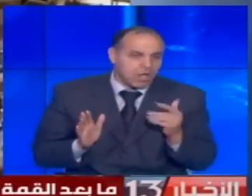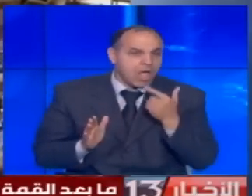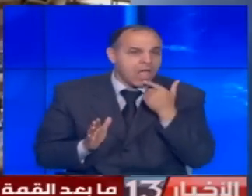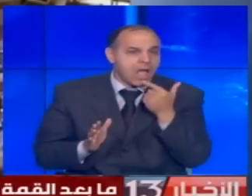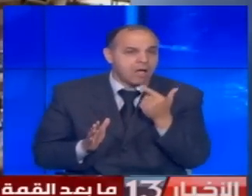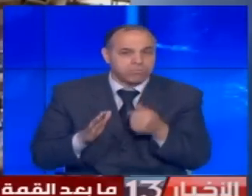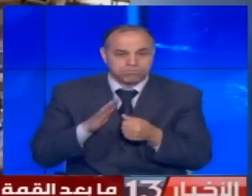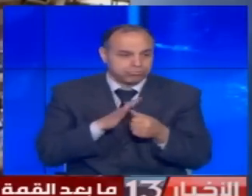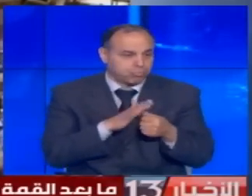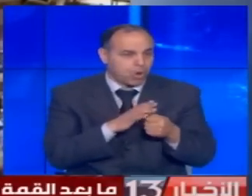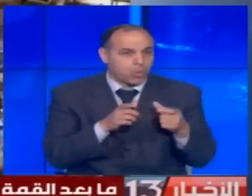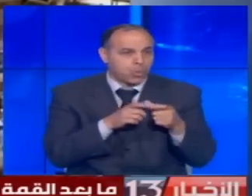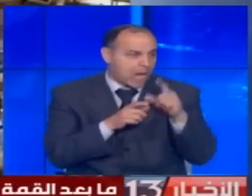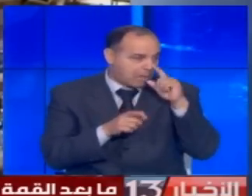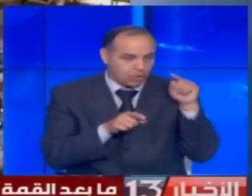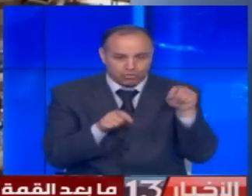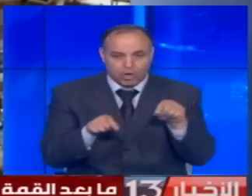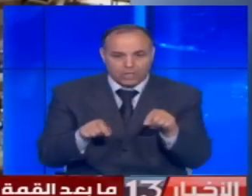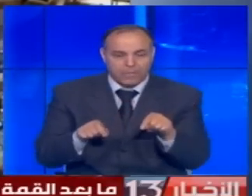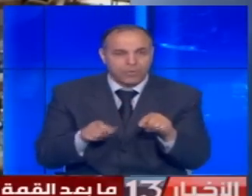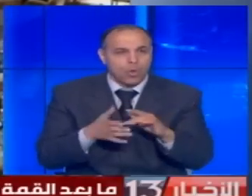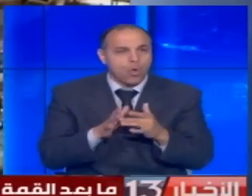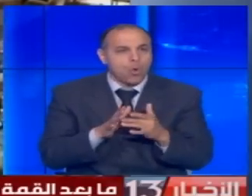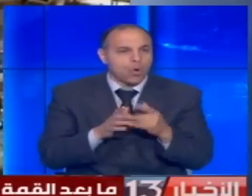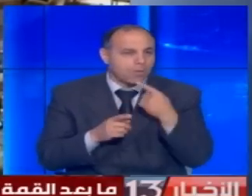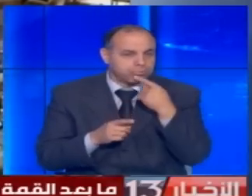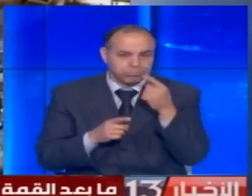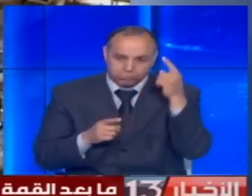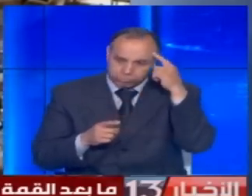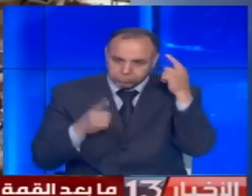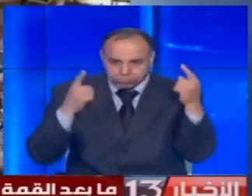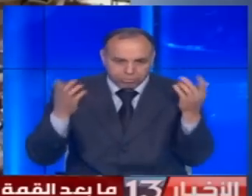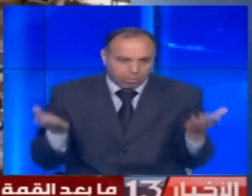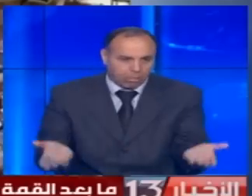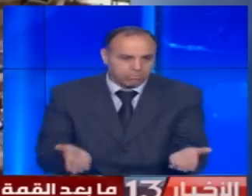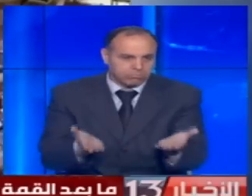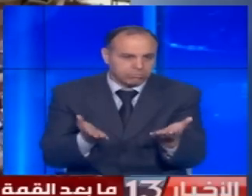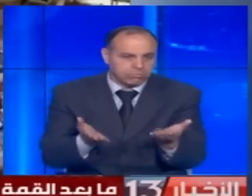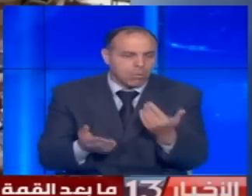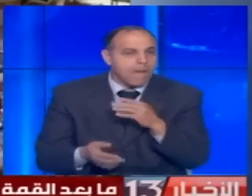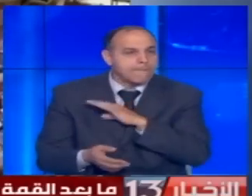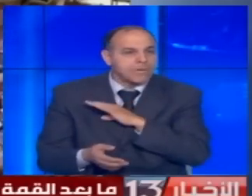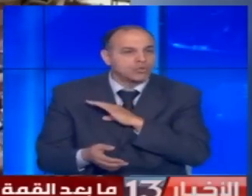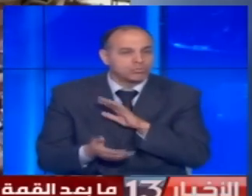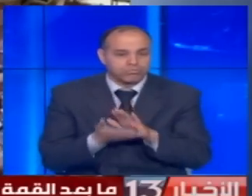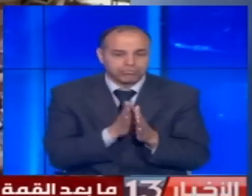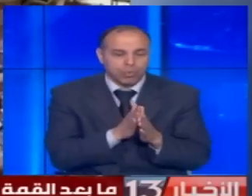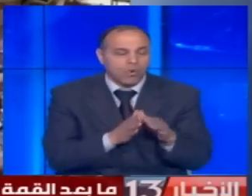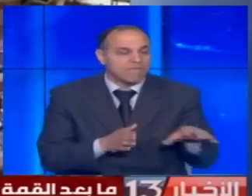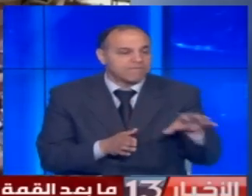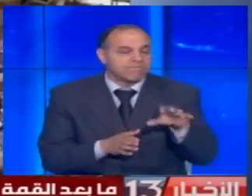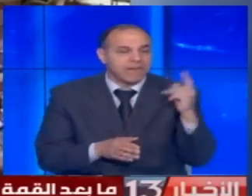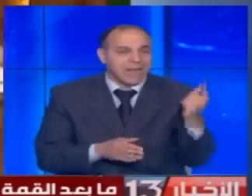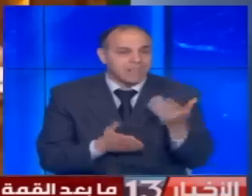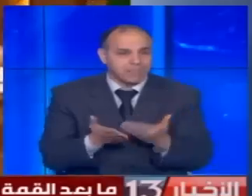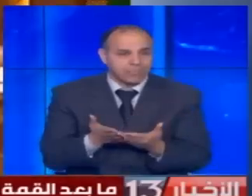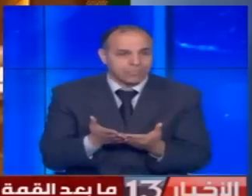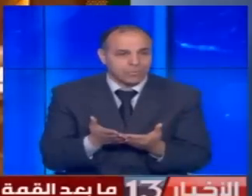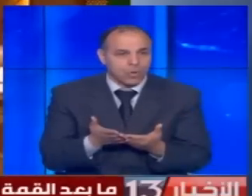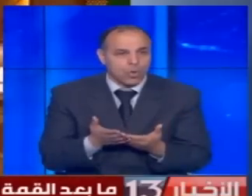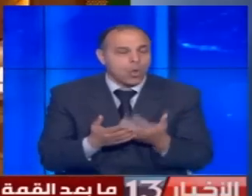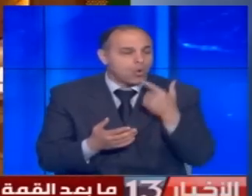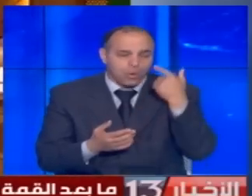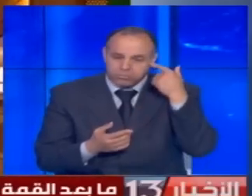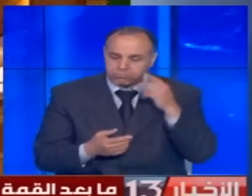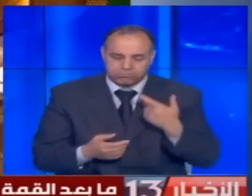قاده عده الدول العربيه كل حسب موقف بلاده الرسمي ومسؤول منظمات اقليميه ودوليه كل حسب